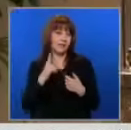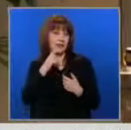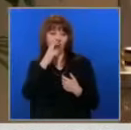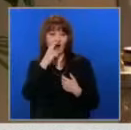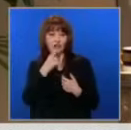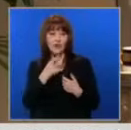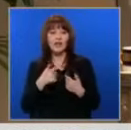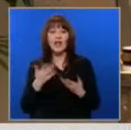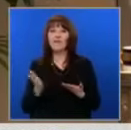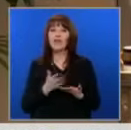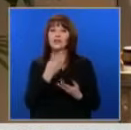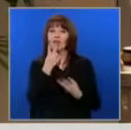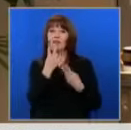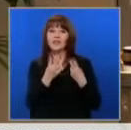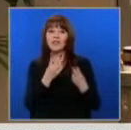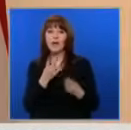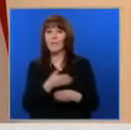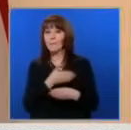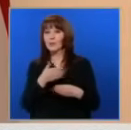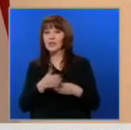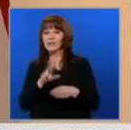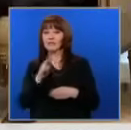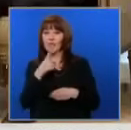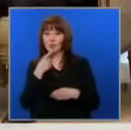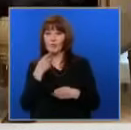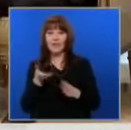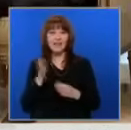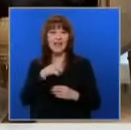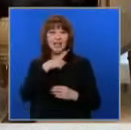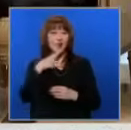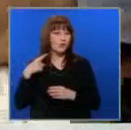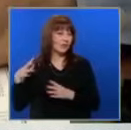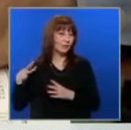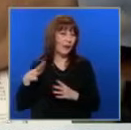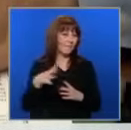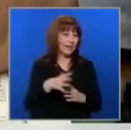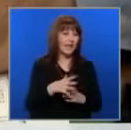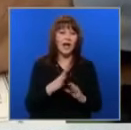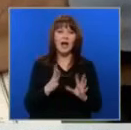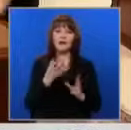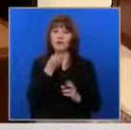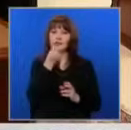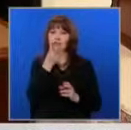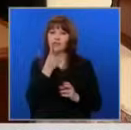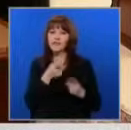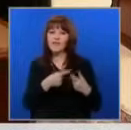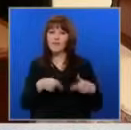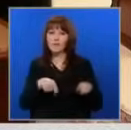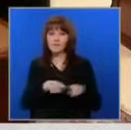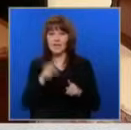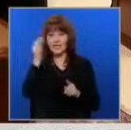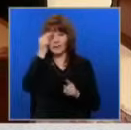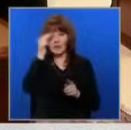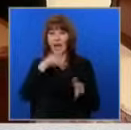значение. Ние вече видяхме, особено през последните 2 години след руската агресия в Украина, какво се случва в тази област. За